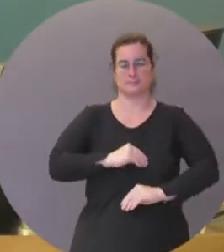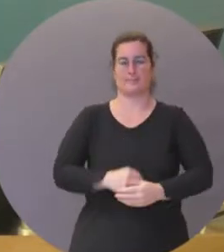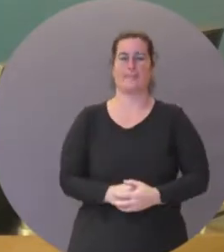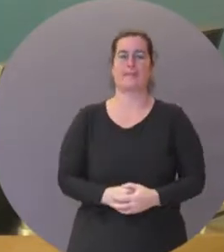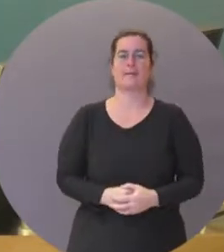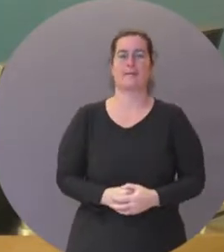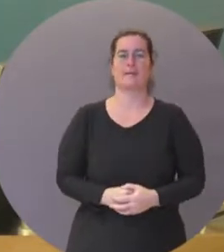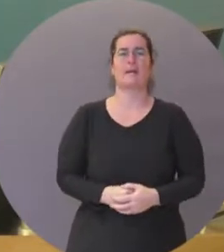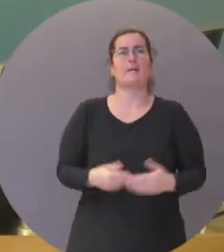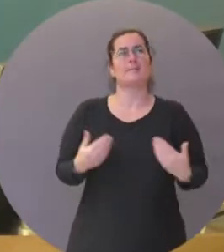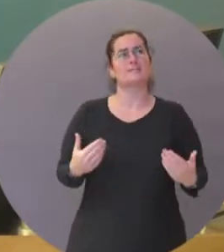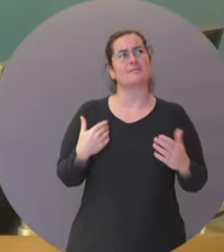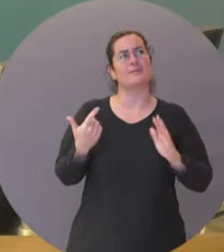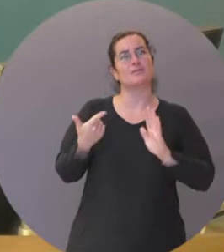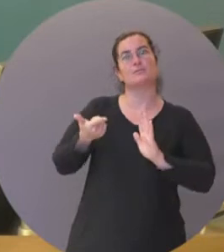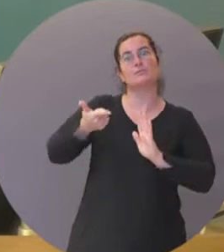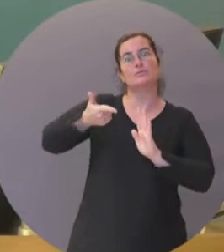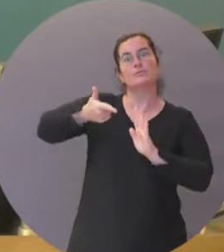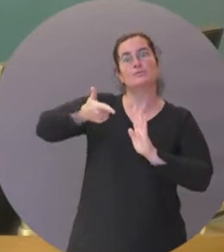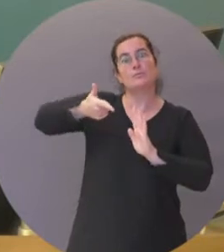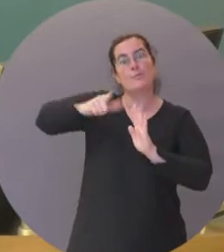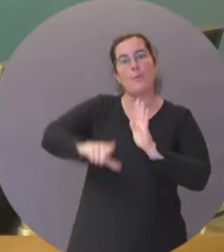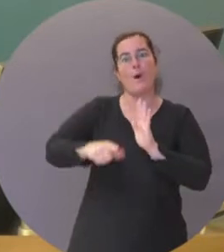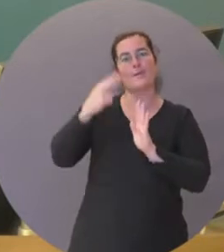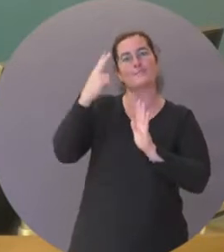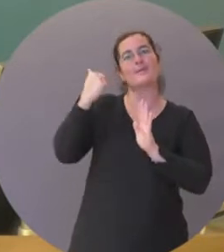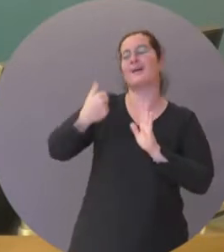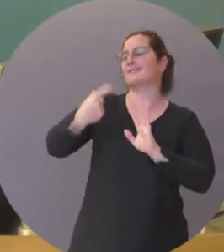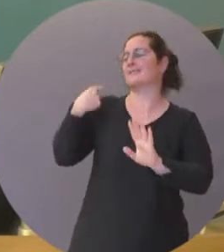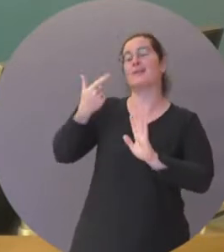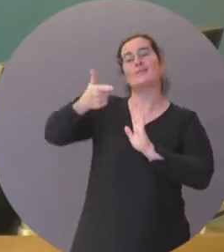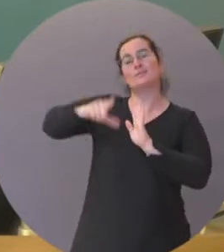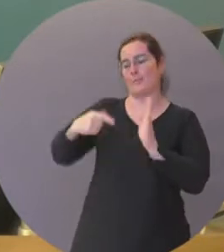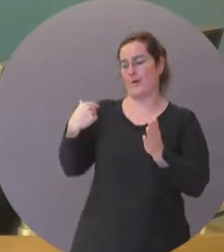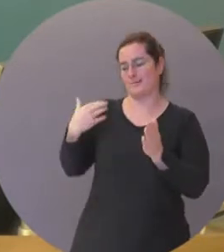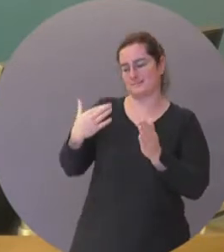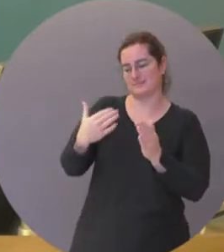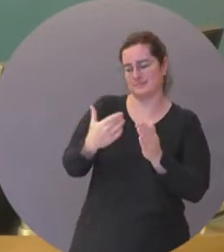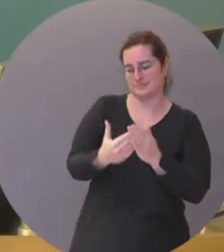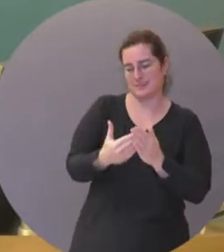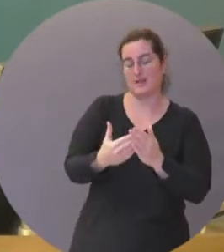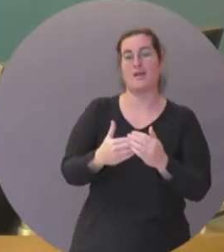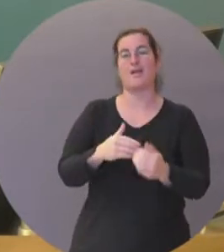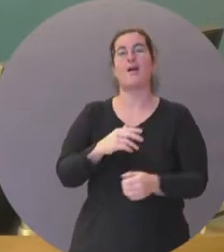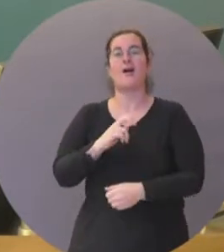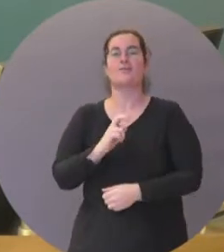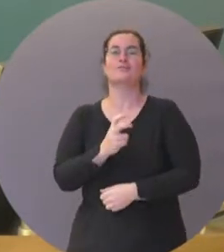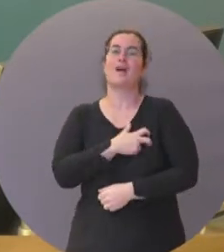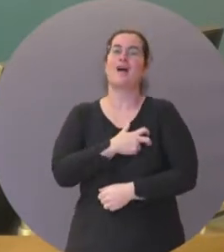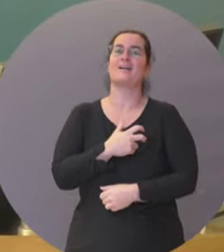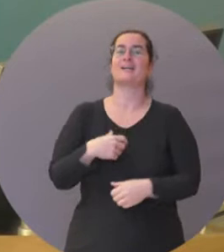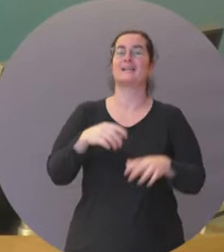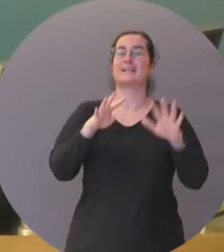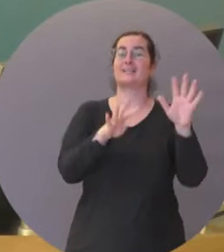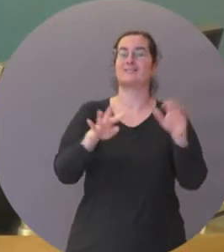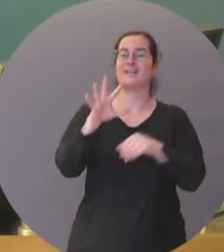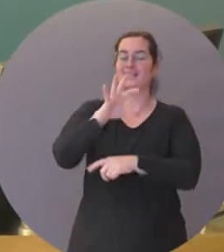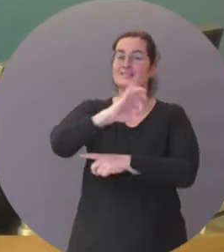mois après l'attaque nous avons récupéré plus de 95%